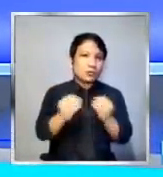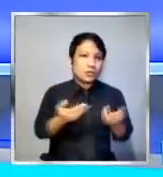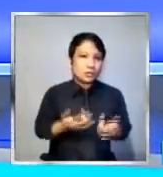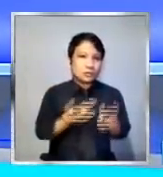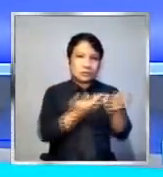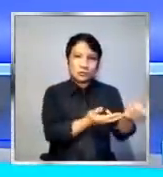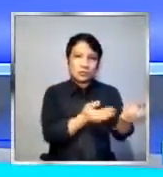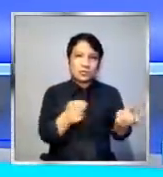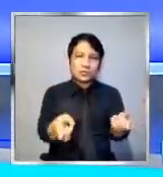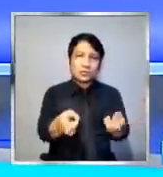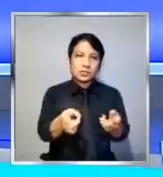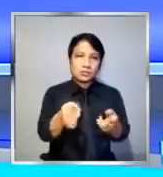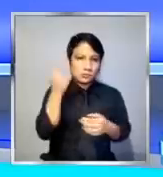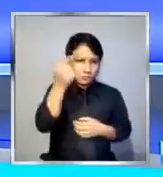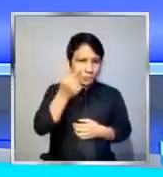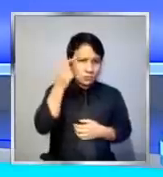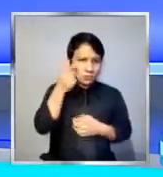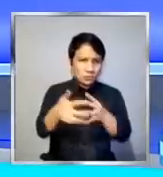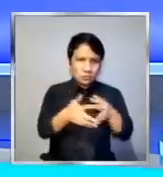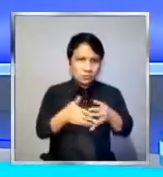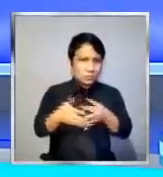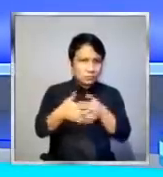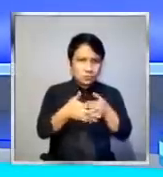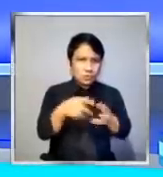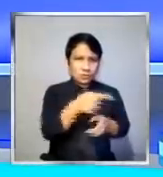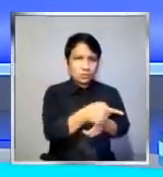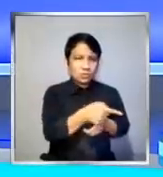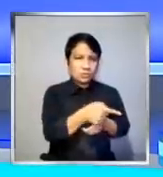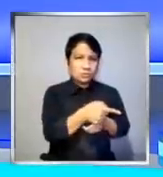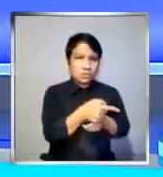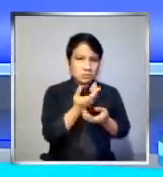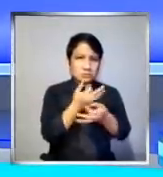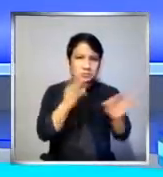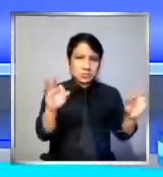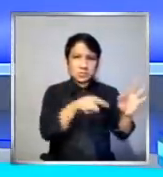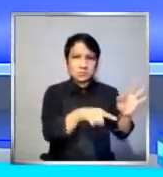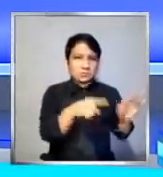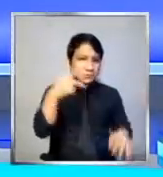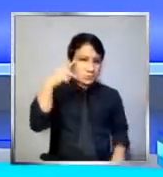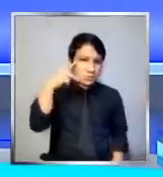ng Amerika para bigyan ng pardon si Pemberton.